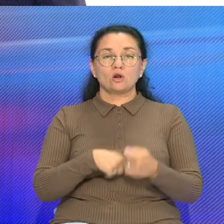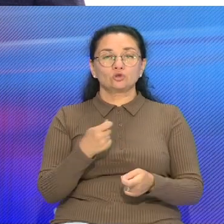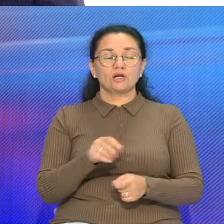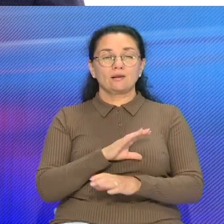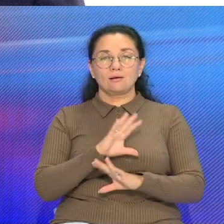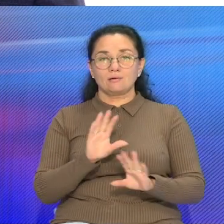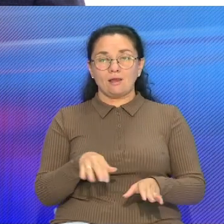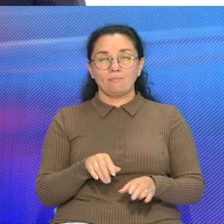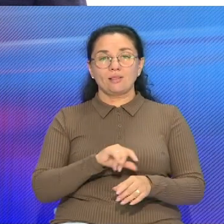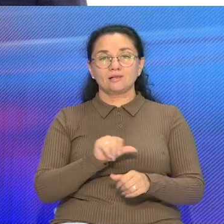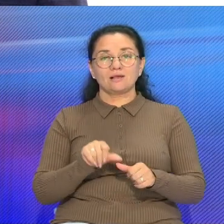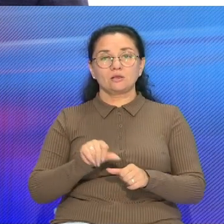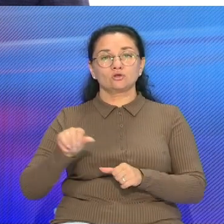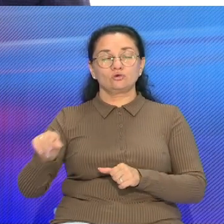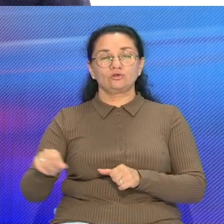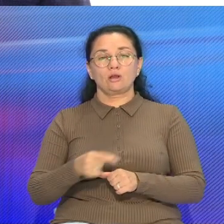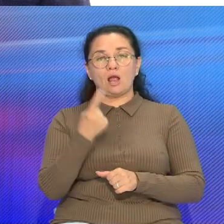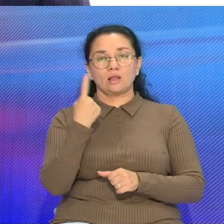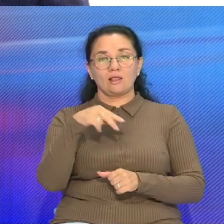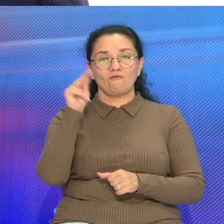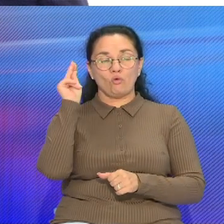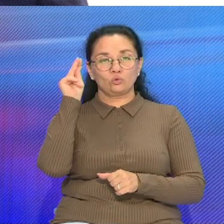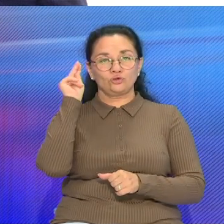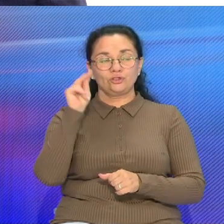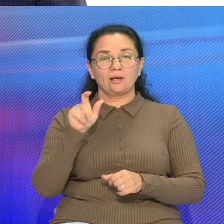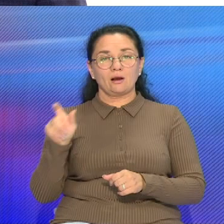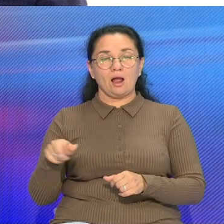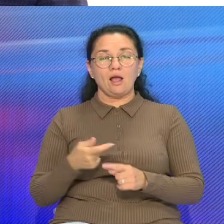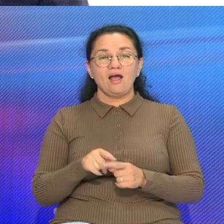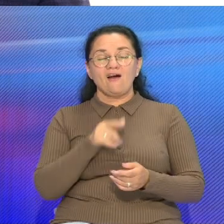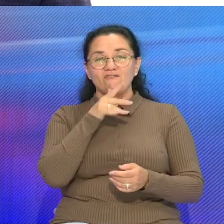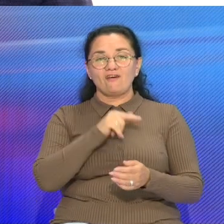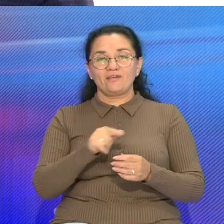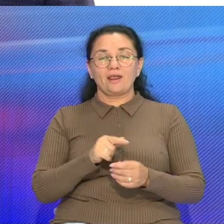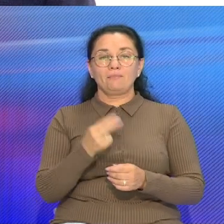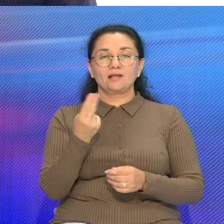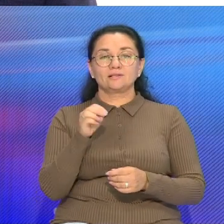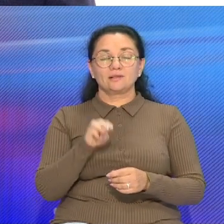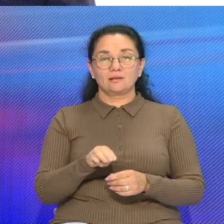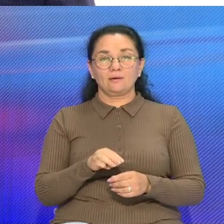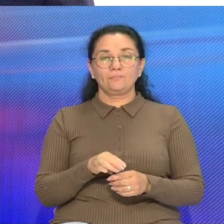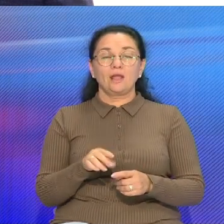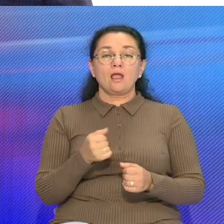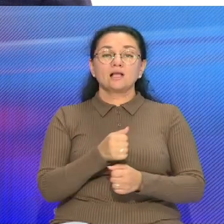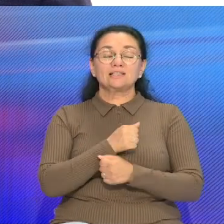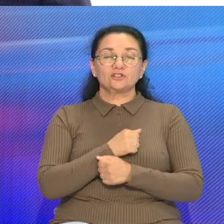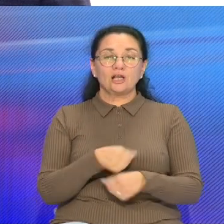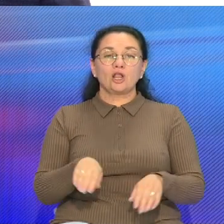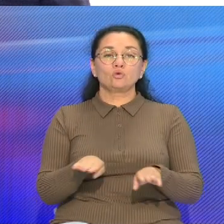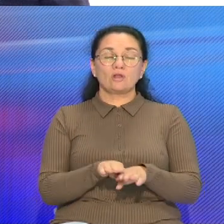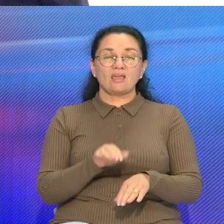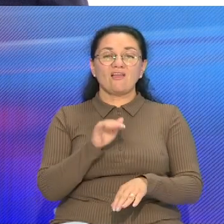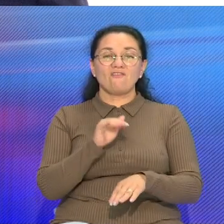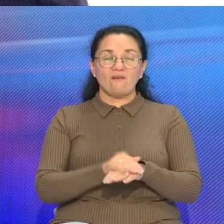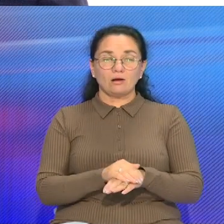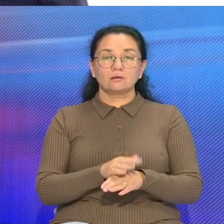за исключением удаления одного учащегося во время написания централизованного экзамена. К сожалению, такие факты встречаются